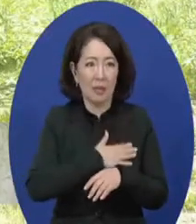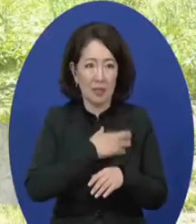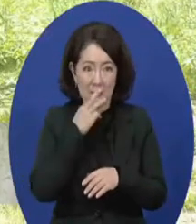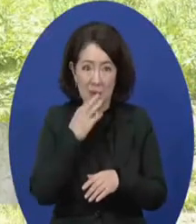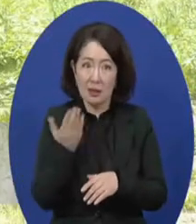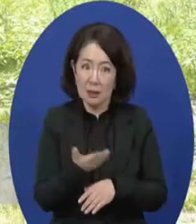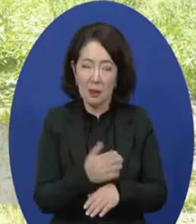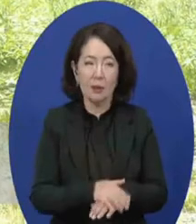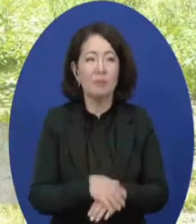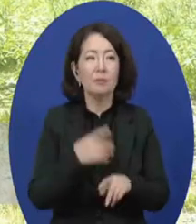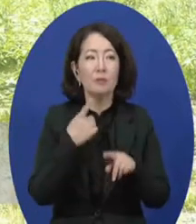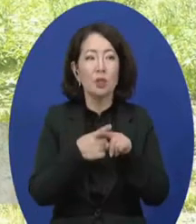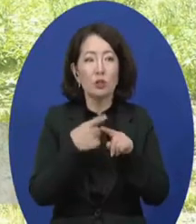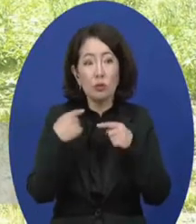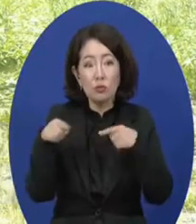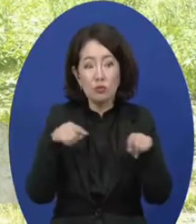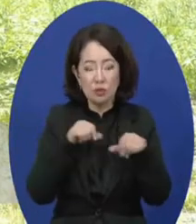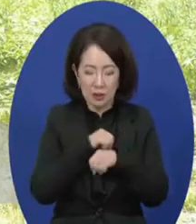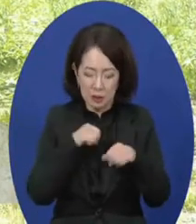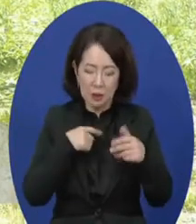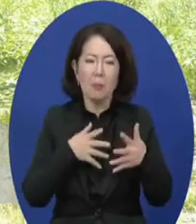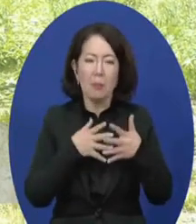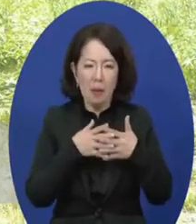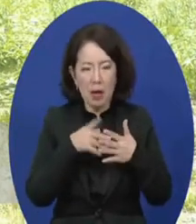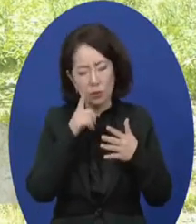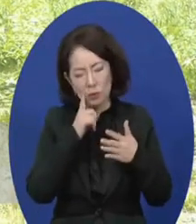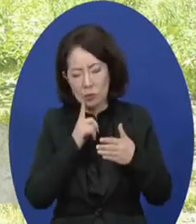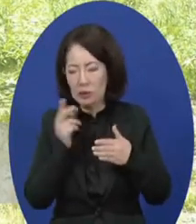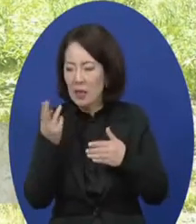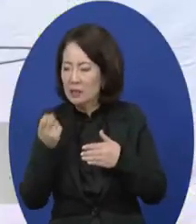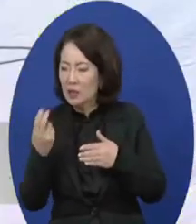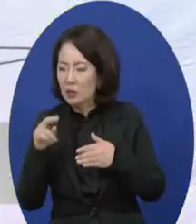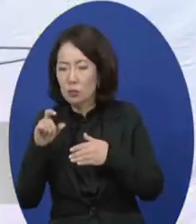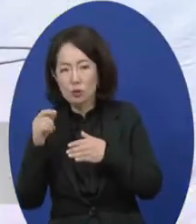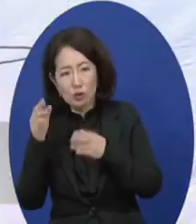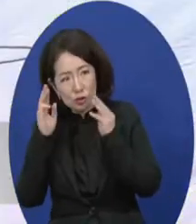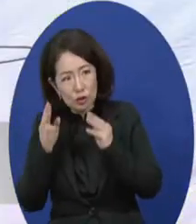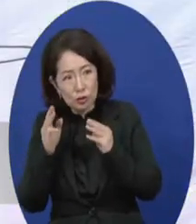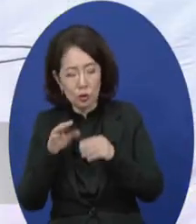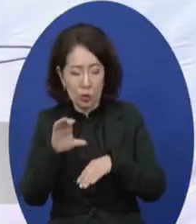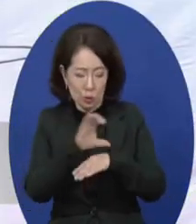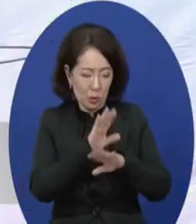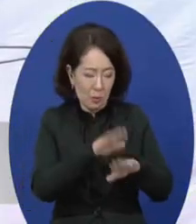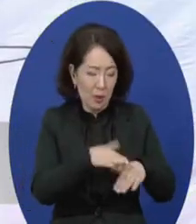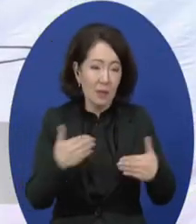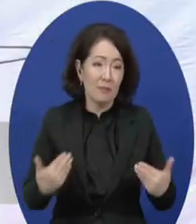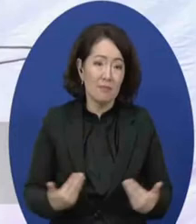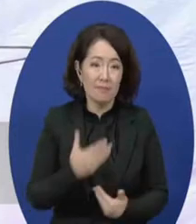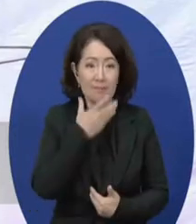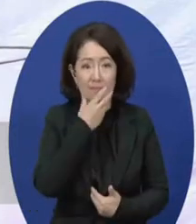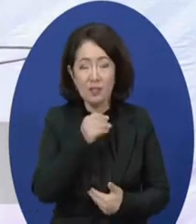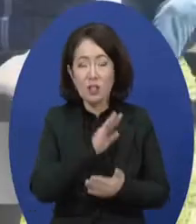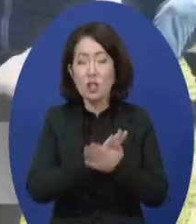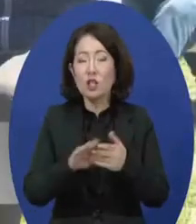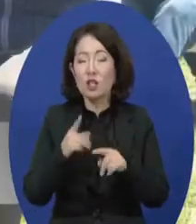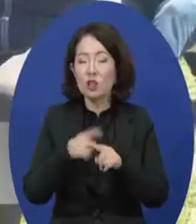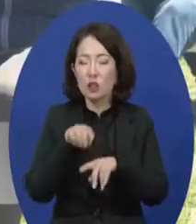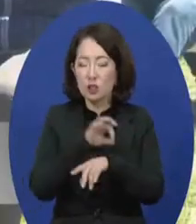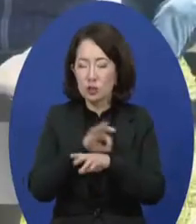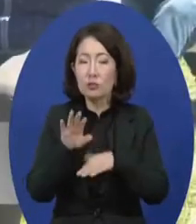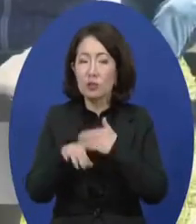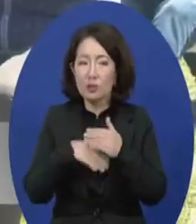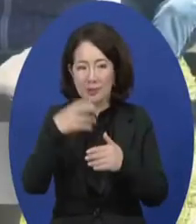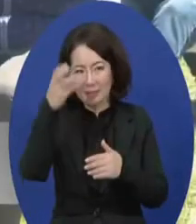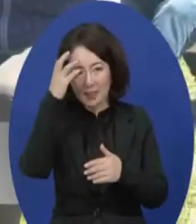баяртай мэдээ байгаа. Хөдөө орон нутагт иргэд орон байртай байх дэд бүтцийн шийдвэрлэж сум орон нутагтаа тав тухтай амьдрах шинэ хөдөө төслийг